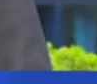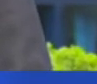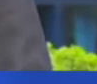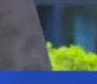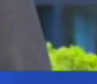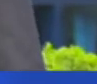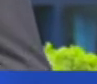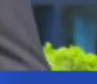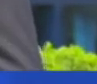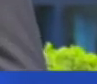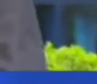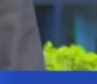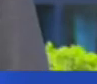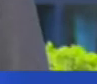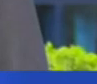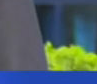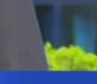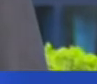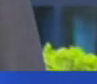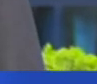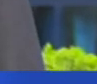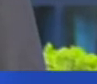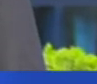wiki ijayo siku ya Alhamisi kama leo kuanzia